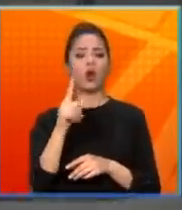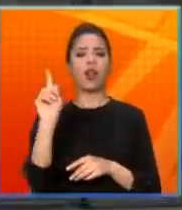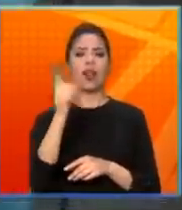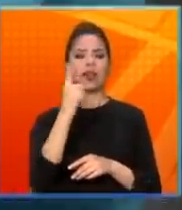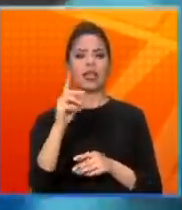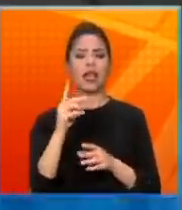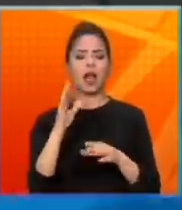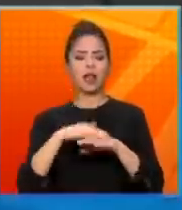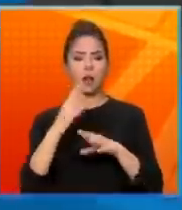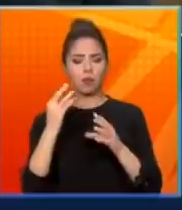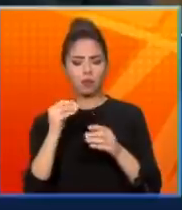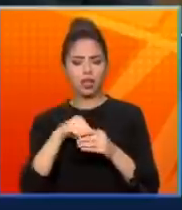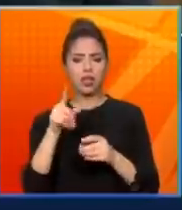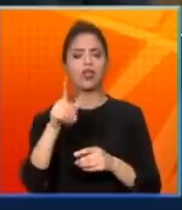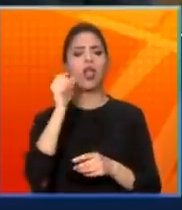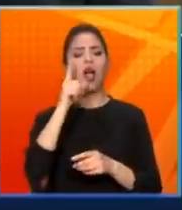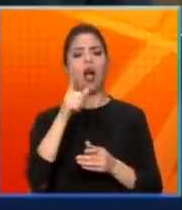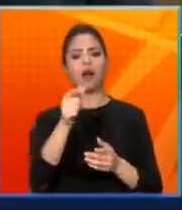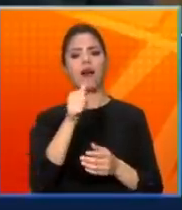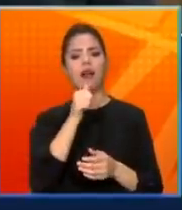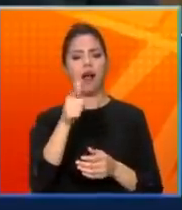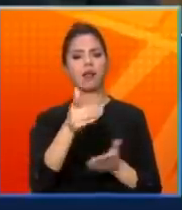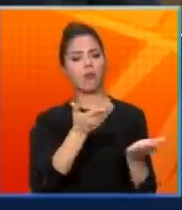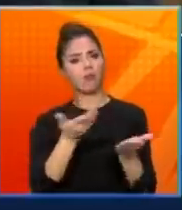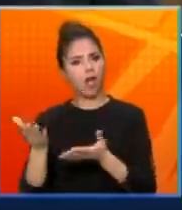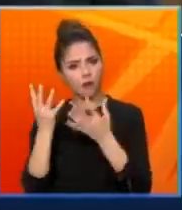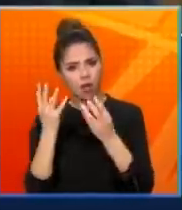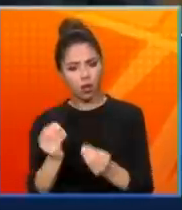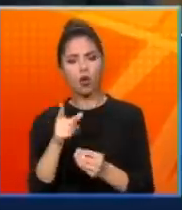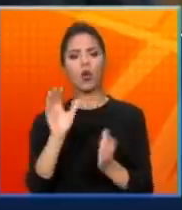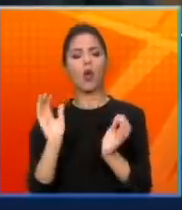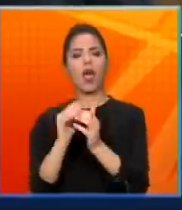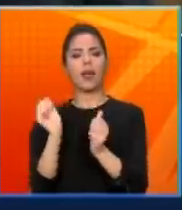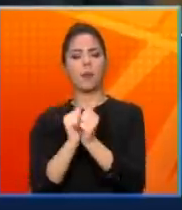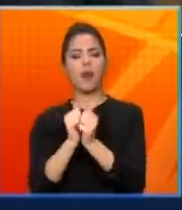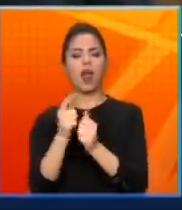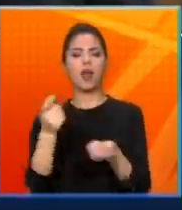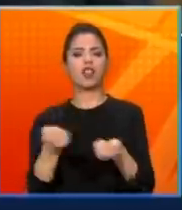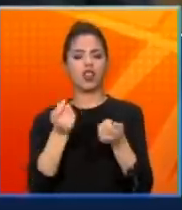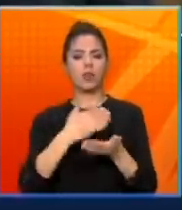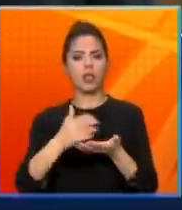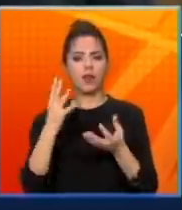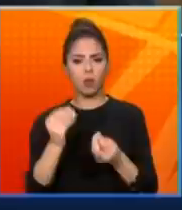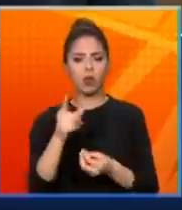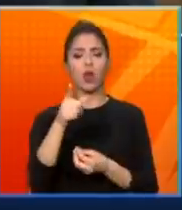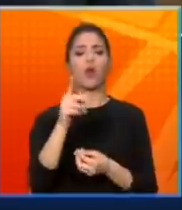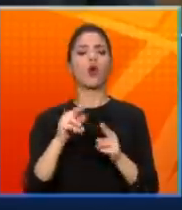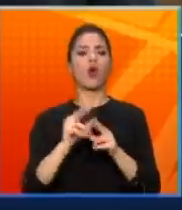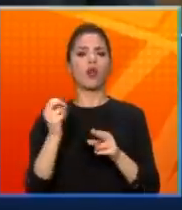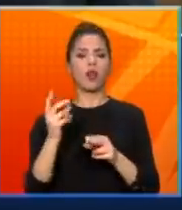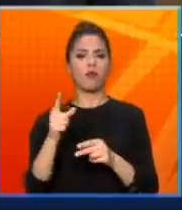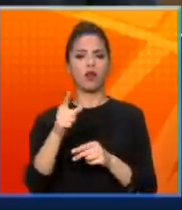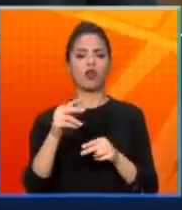için Ankara'ya davet edildi bile. Virüs vücudumuza girdikten sonra bu ACE2 proteinine